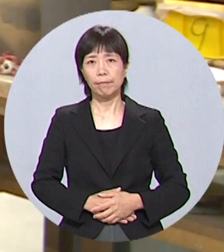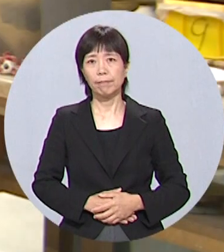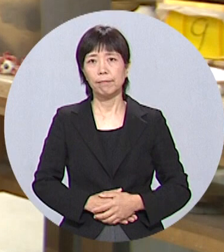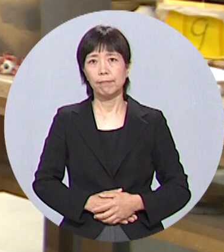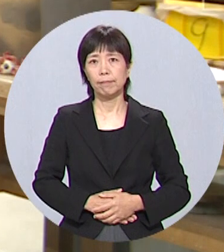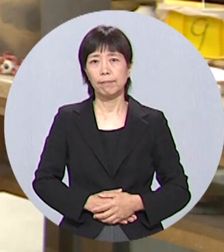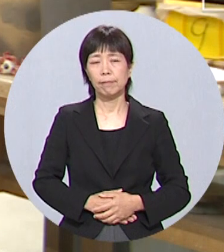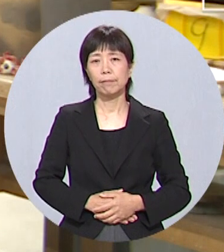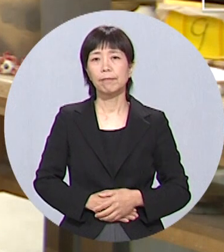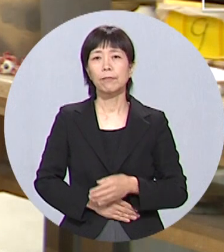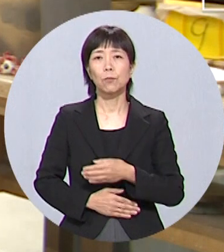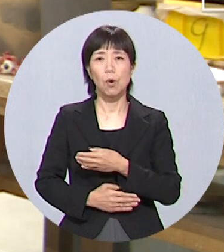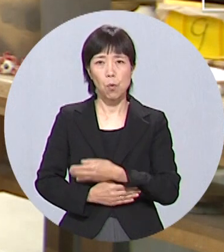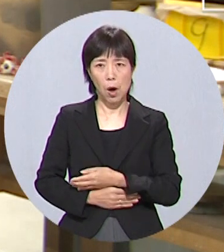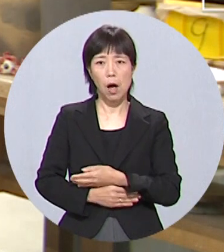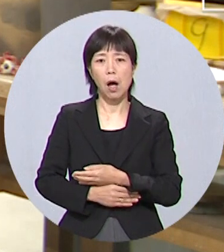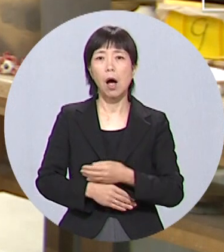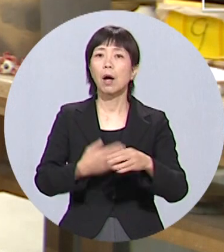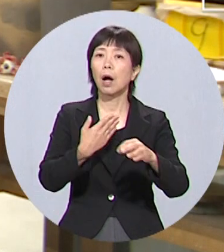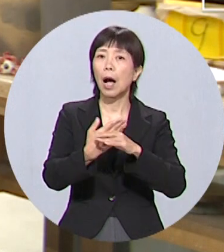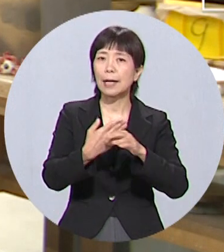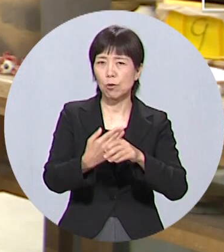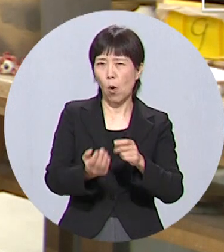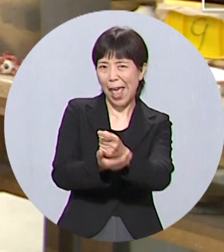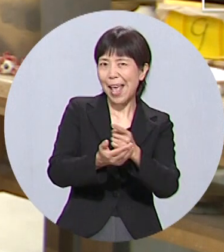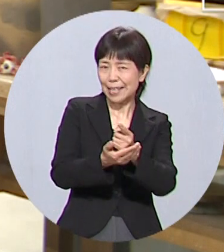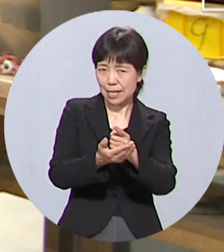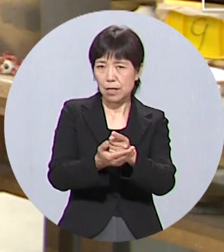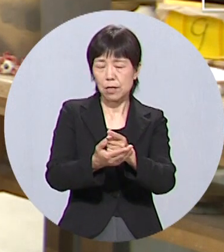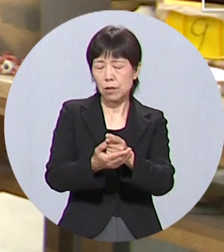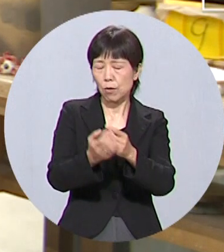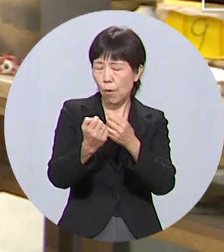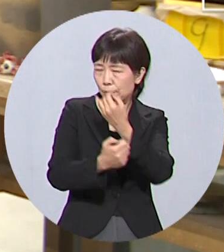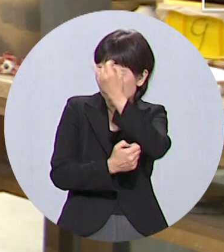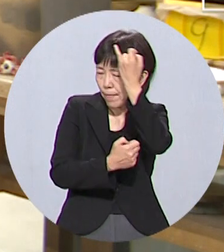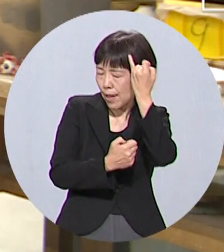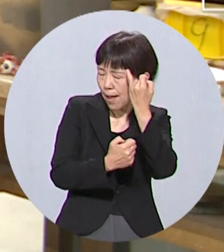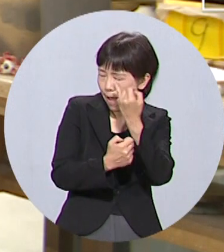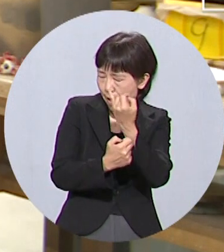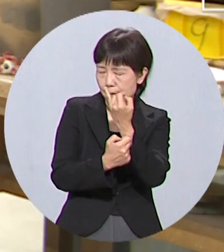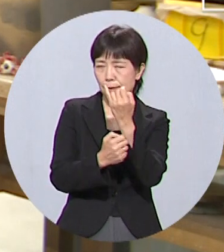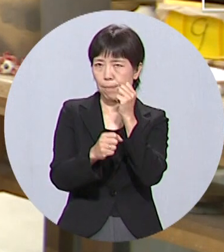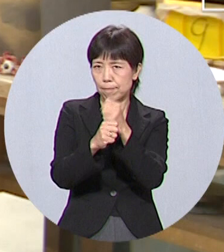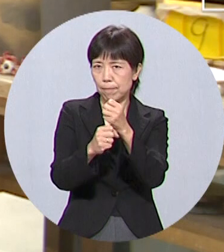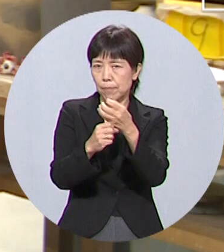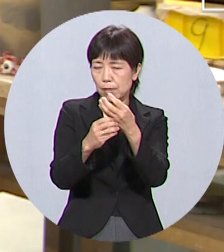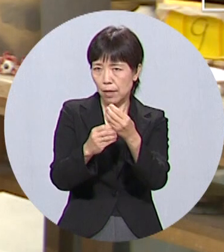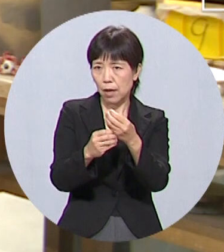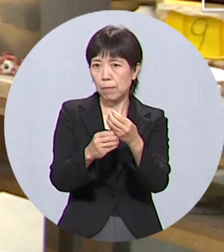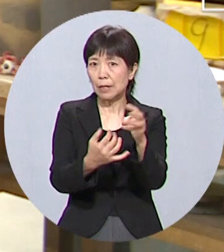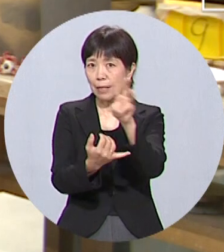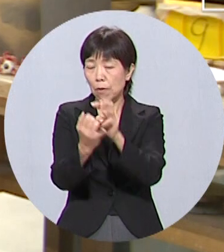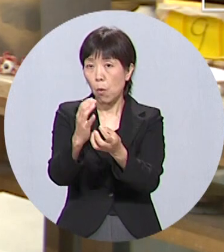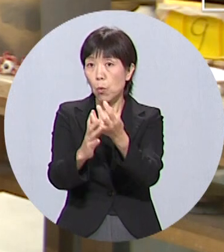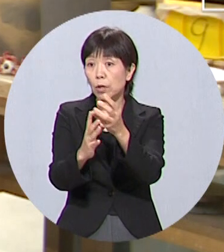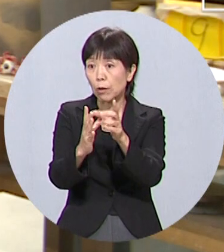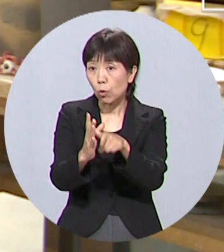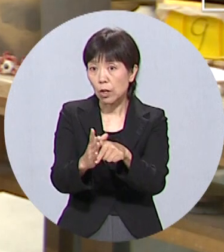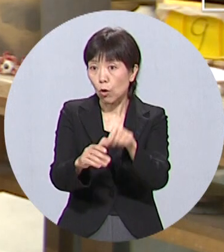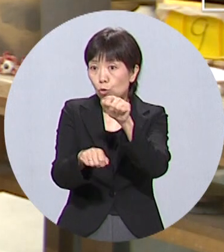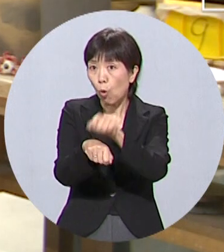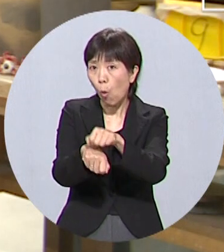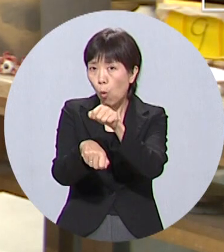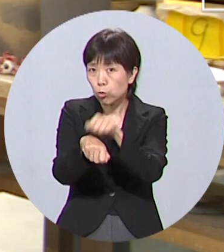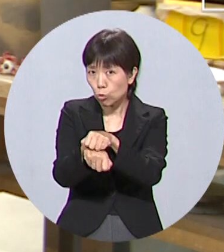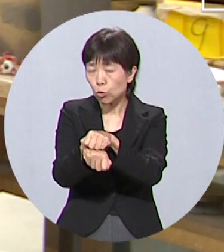多脚戦車という架空の兵器を大元にして、そこから祭事に使われる道具っ